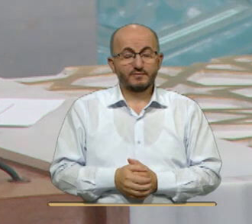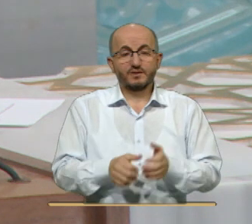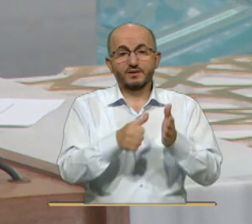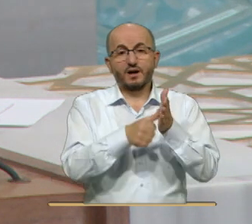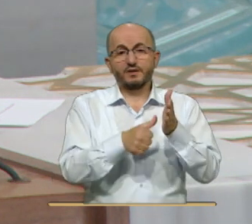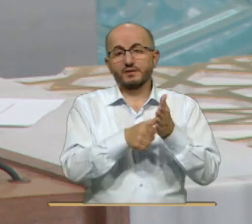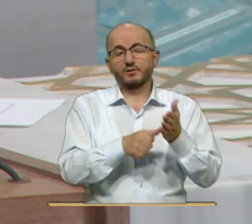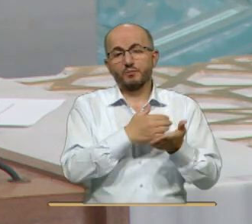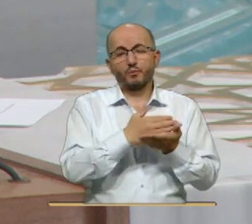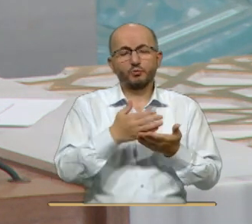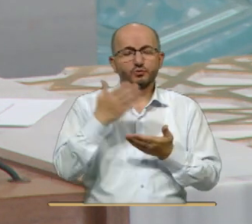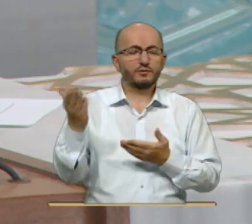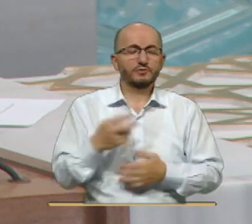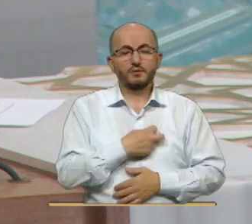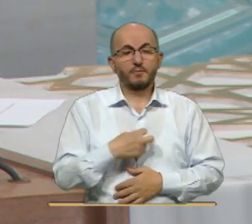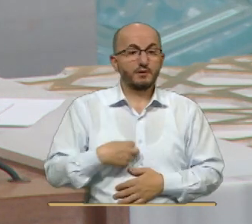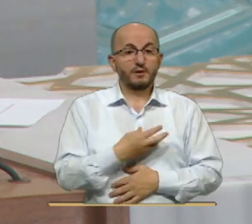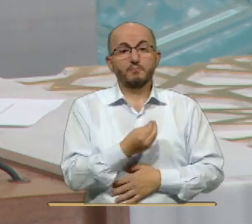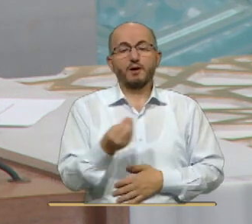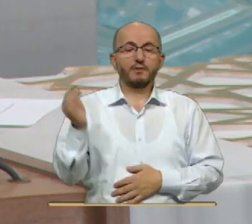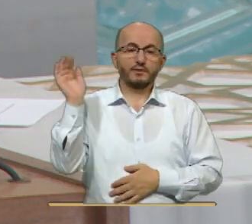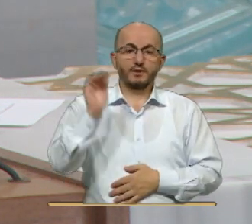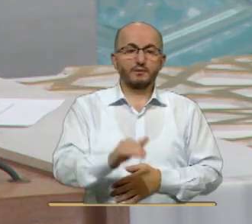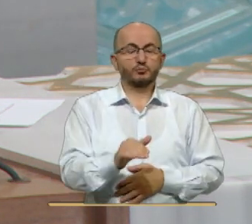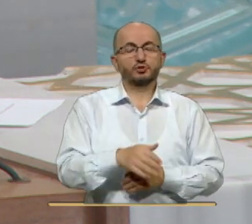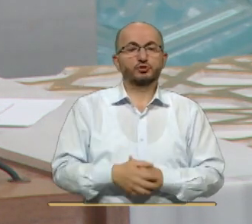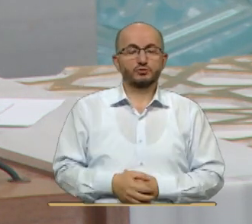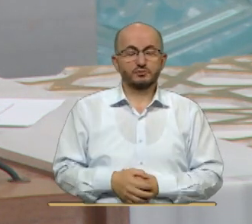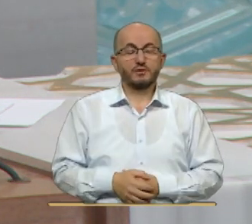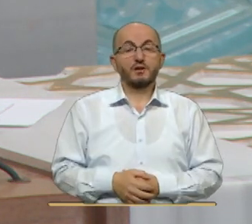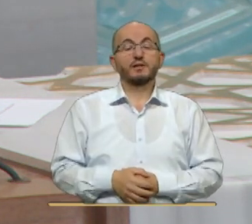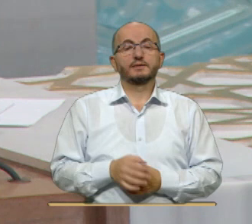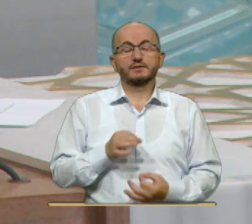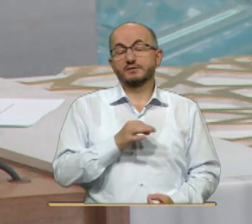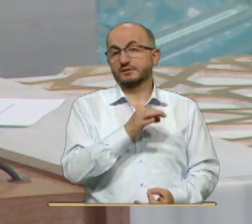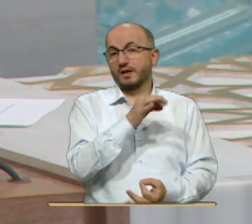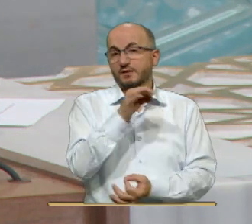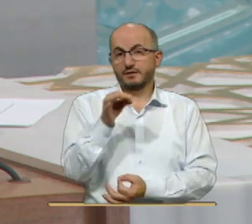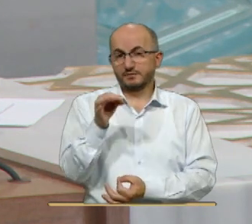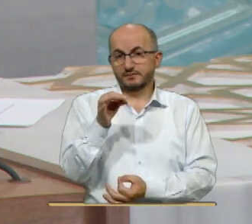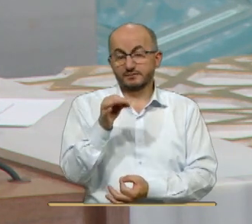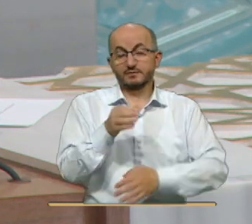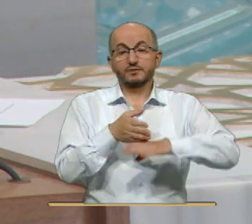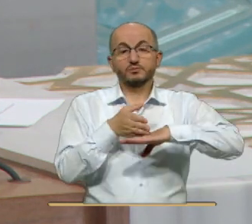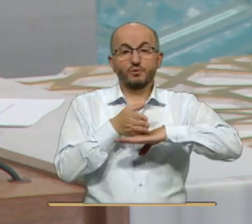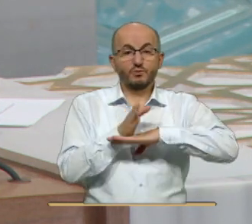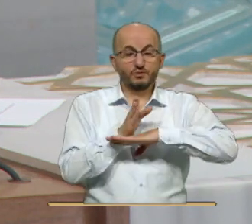boyunca nice peygamberler gelmiş ve insanları